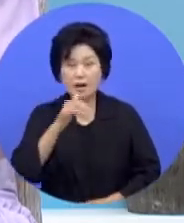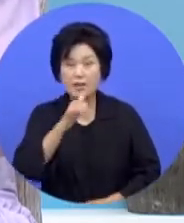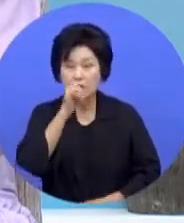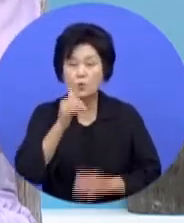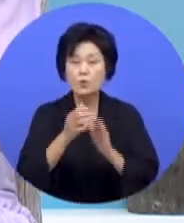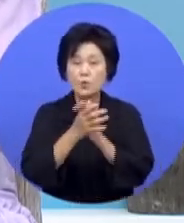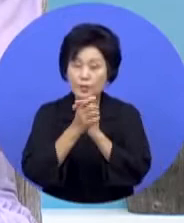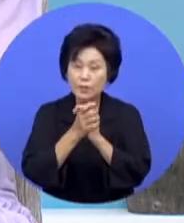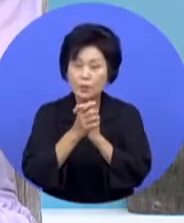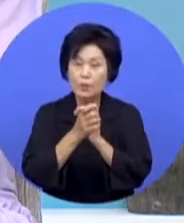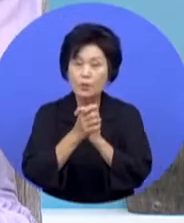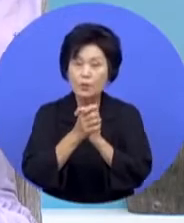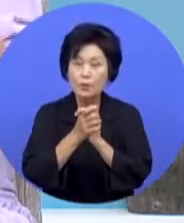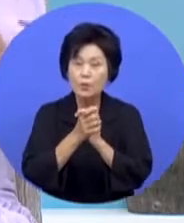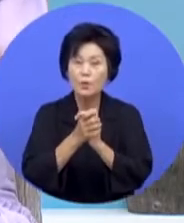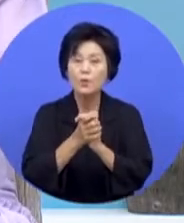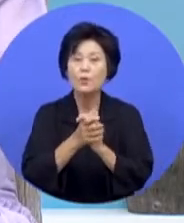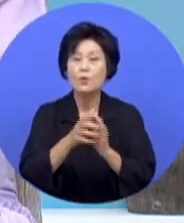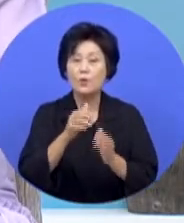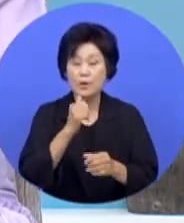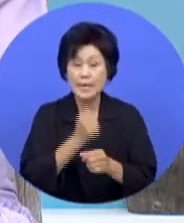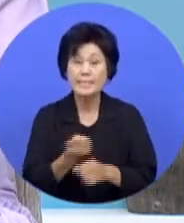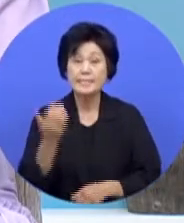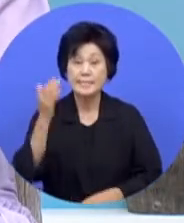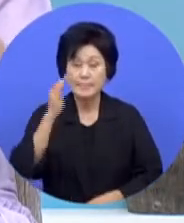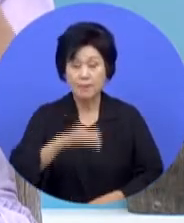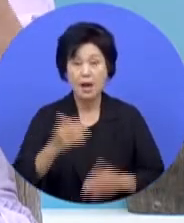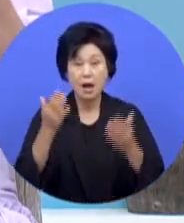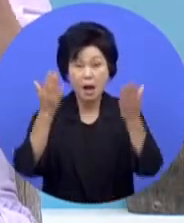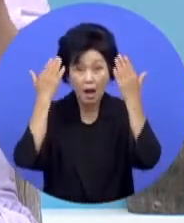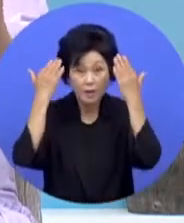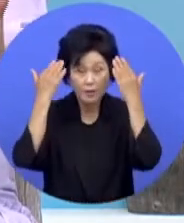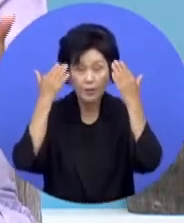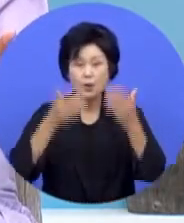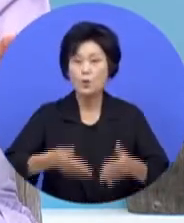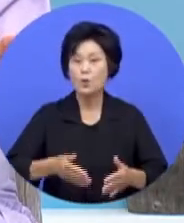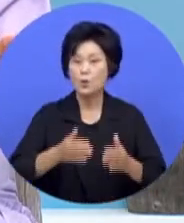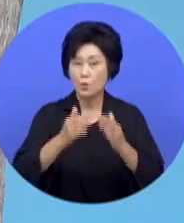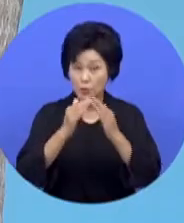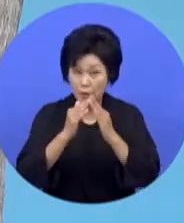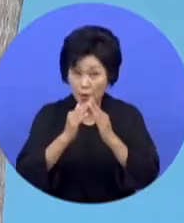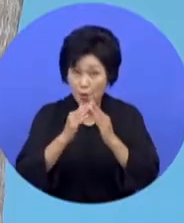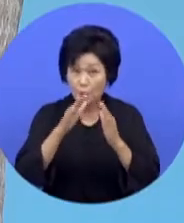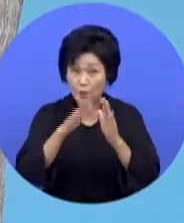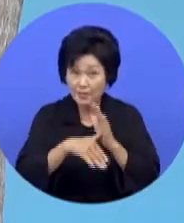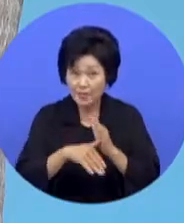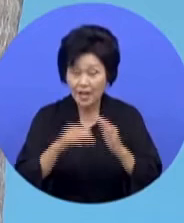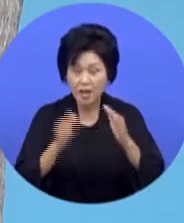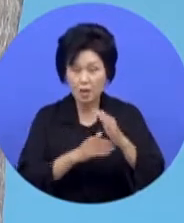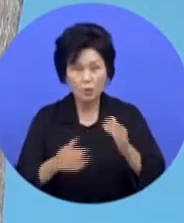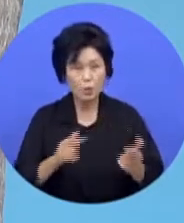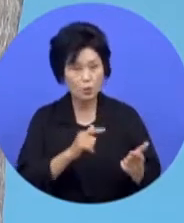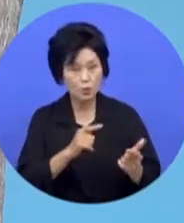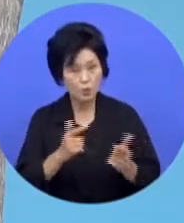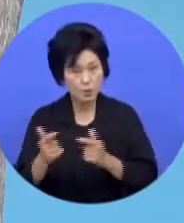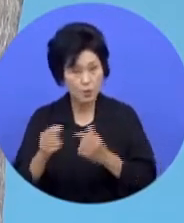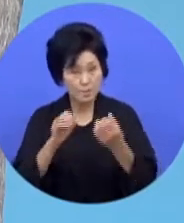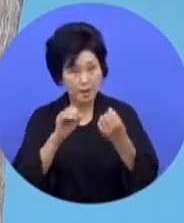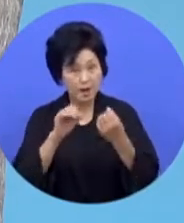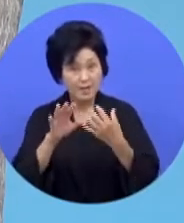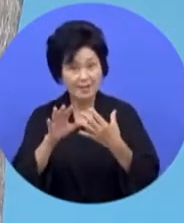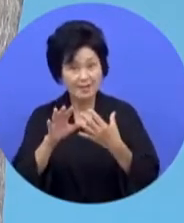하셨지만은 이게 학교를 세우는 거니까 성도님들께 이걸 딱 말씀을 드렸을 때 반응이 어떻게